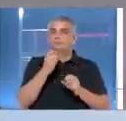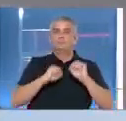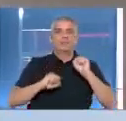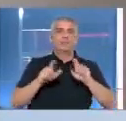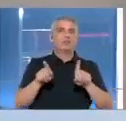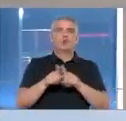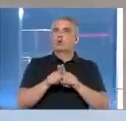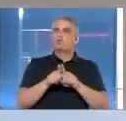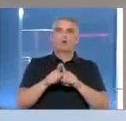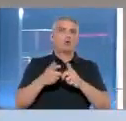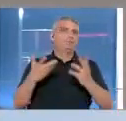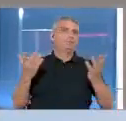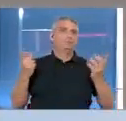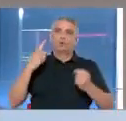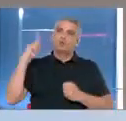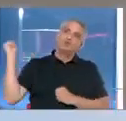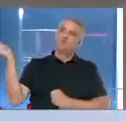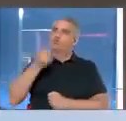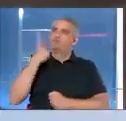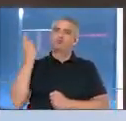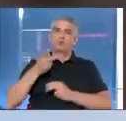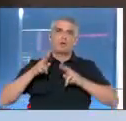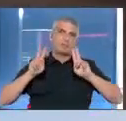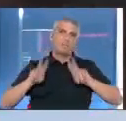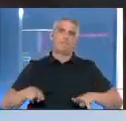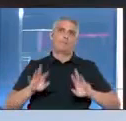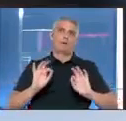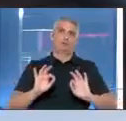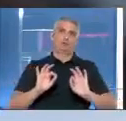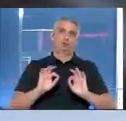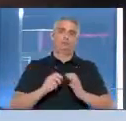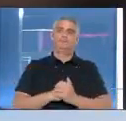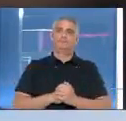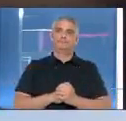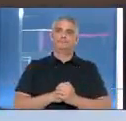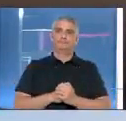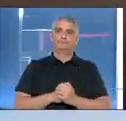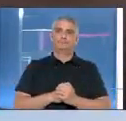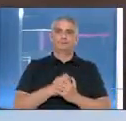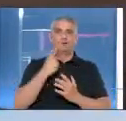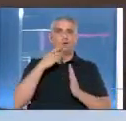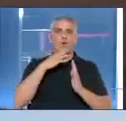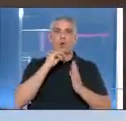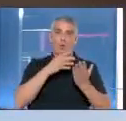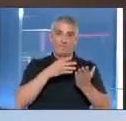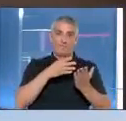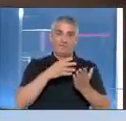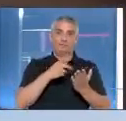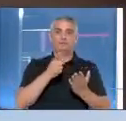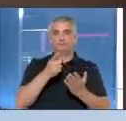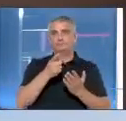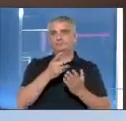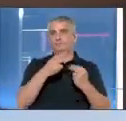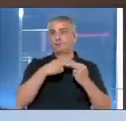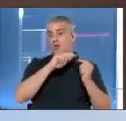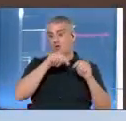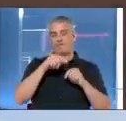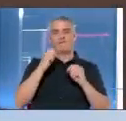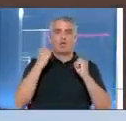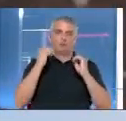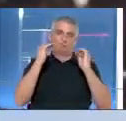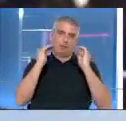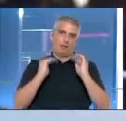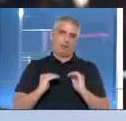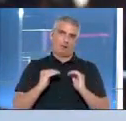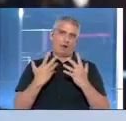ממש כמו אוריקן לכל דבר ועניין. כן, אז אלה התמונות מלוב, ודניאל בדרך אלינו, אם כי בעוצמה נמוכה